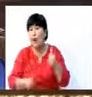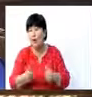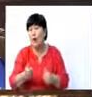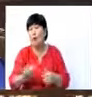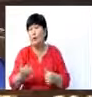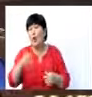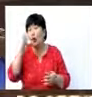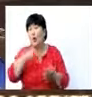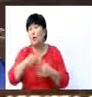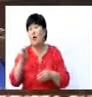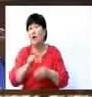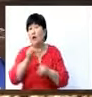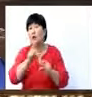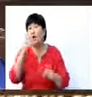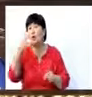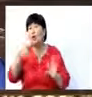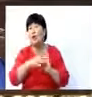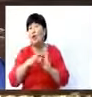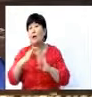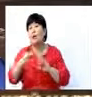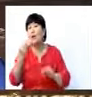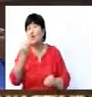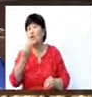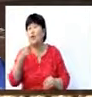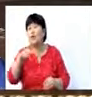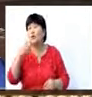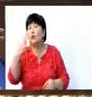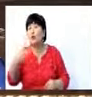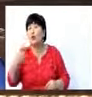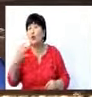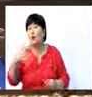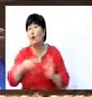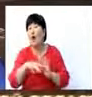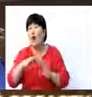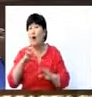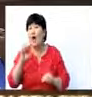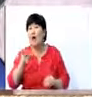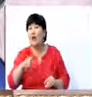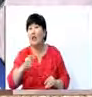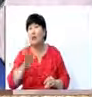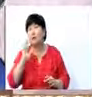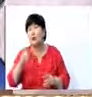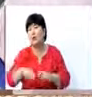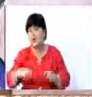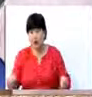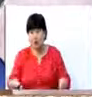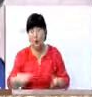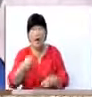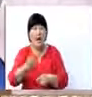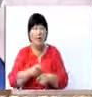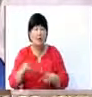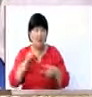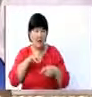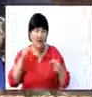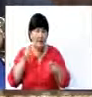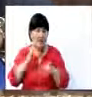о госзакупках ремонт в школах номер 47 поселка Шиеля и номер 157 аула Алгабас может затянуться. Аким области поручил своевременно